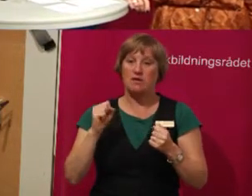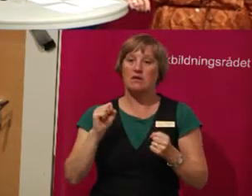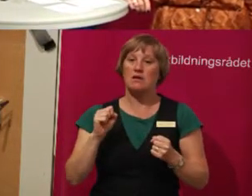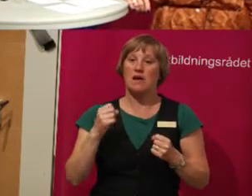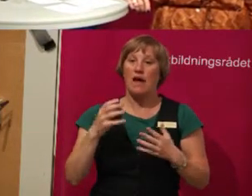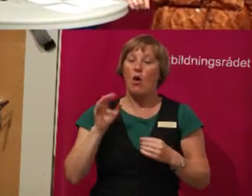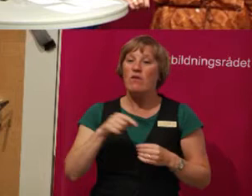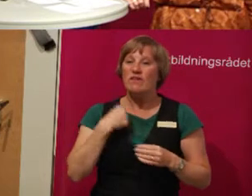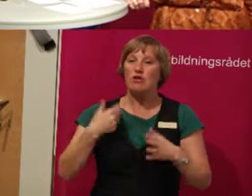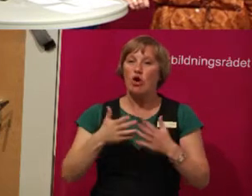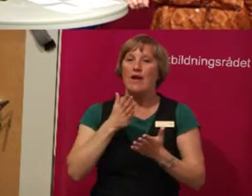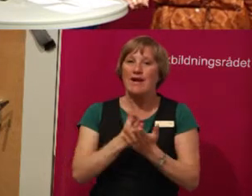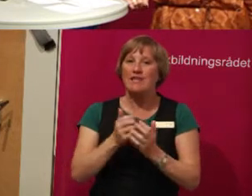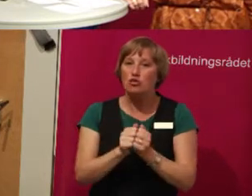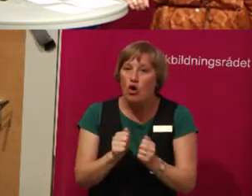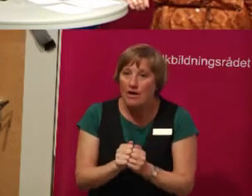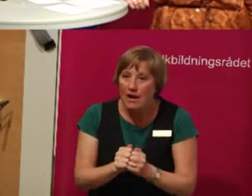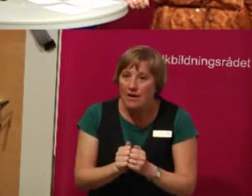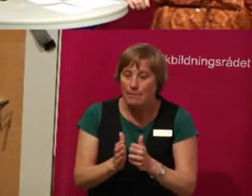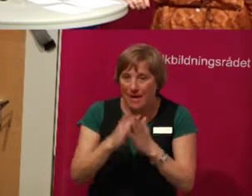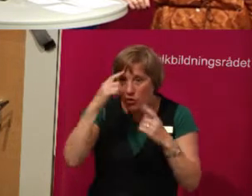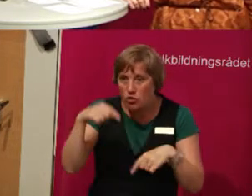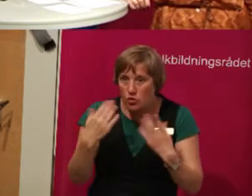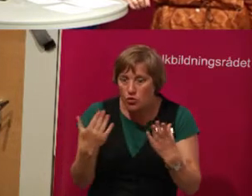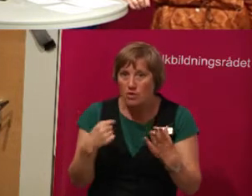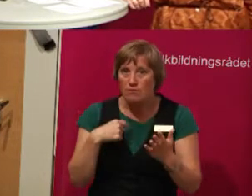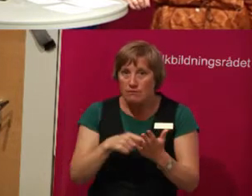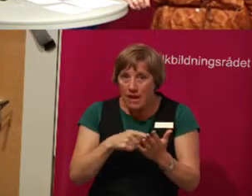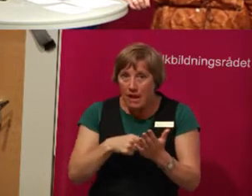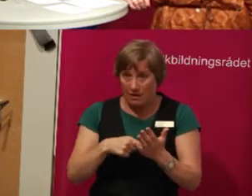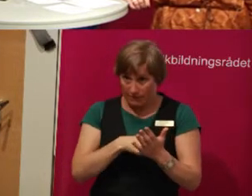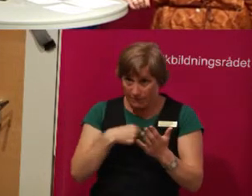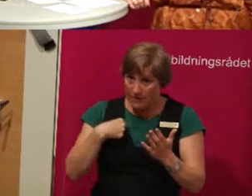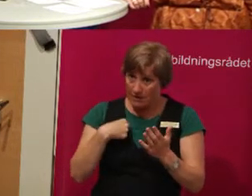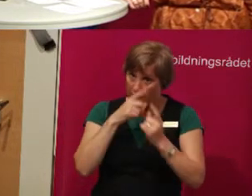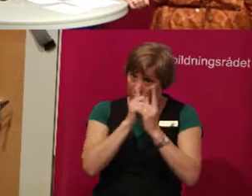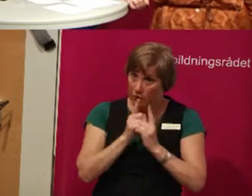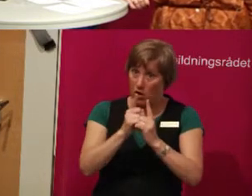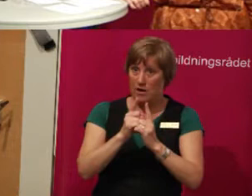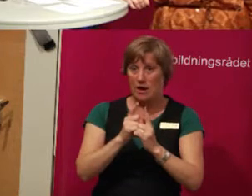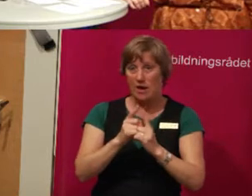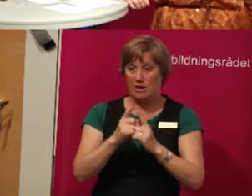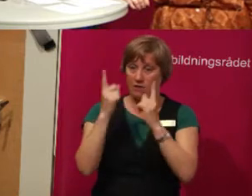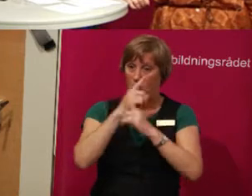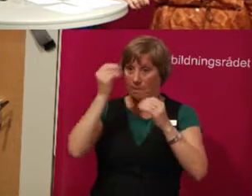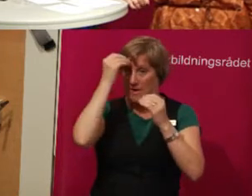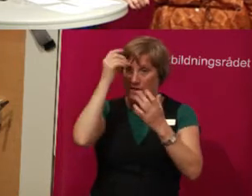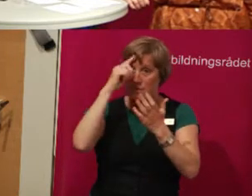saker? Speciellt med kultur. Alltså, jobbar vi mot de mål som folkbildningen har med den verksamhet vi